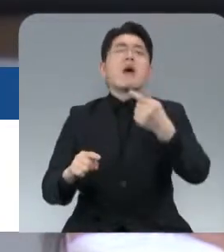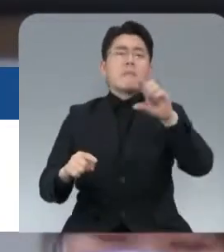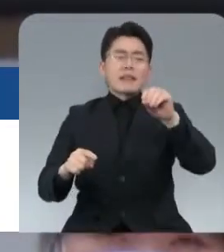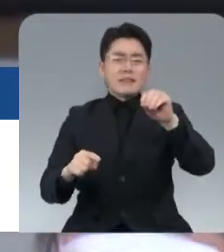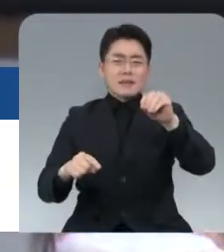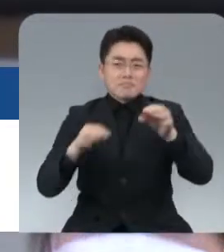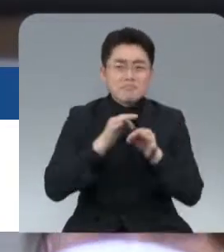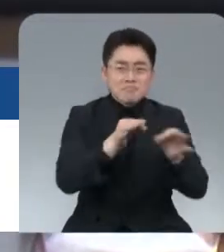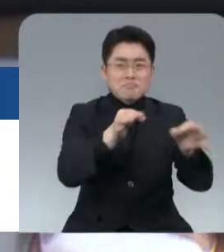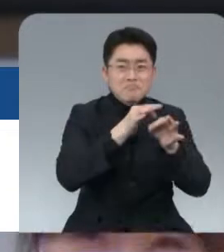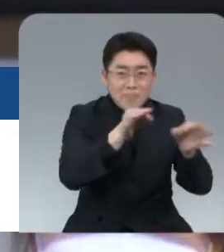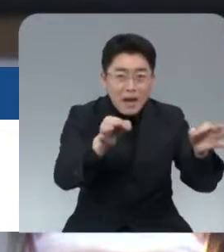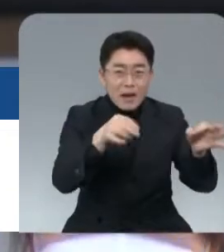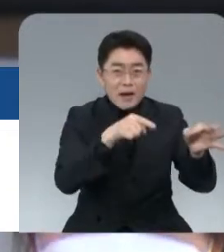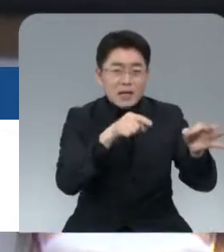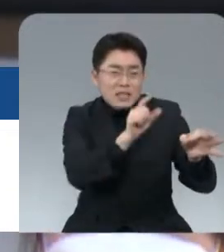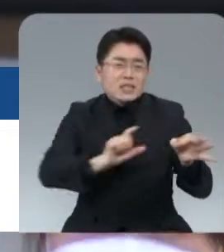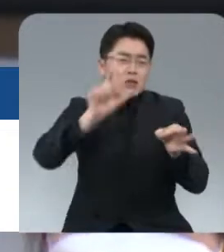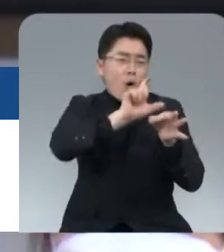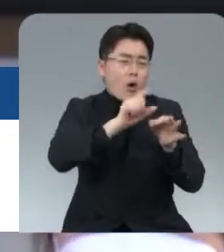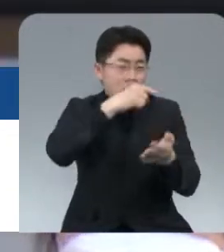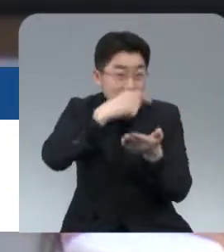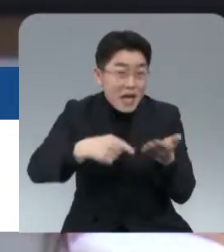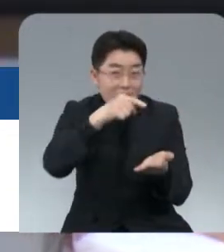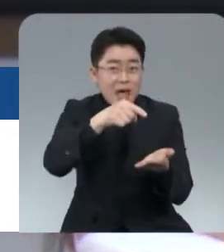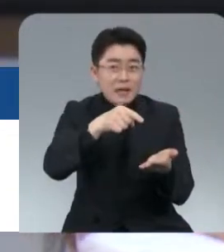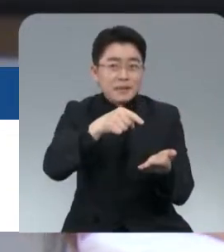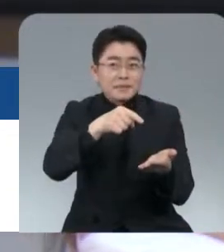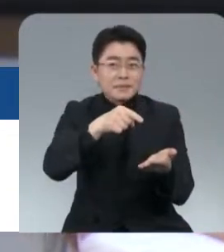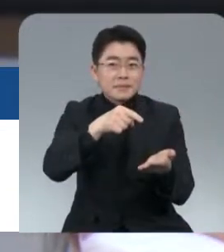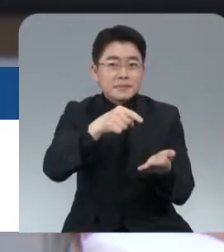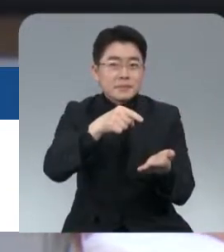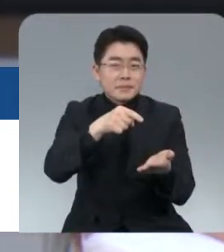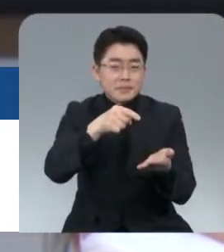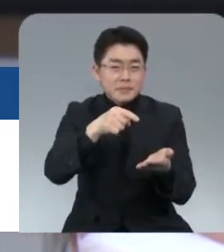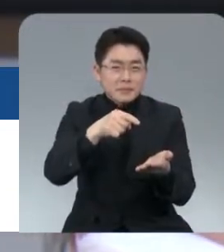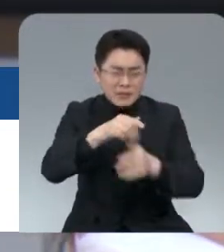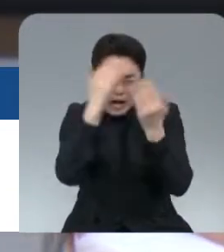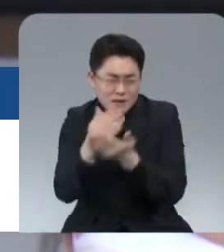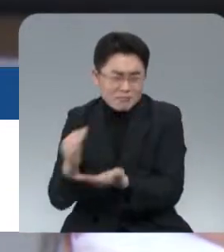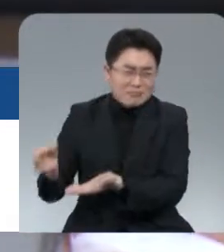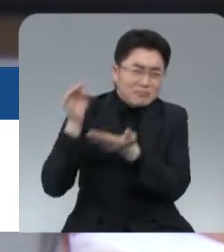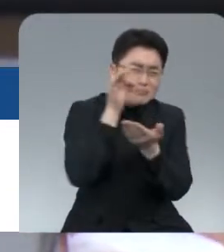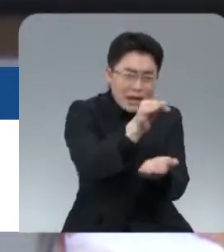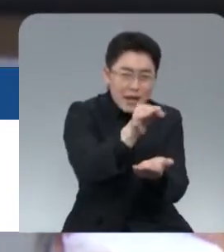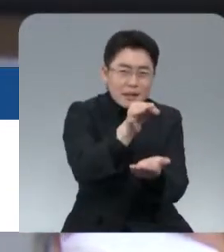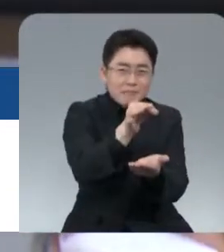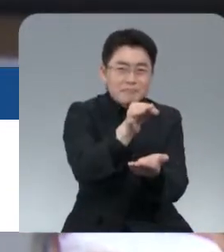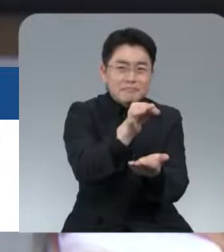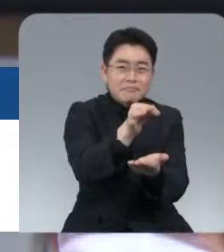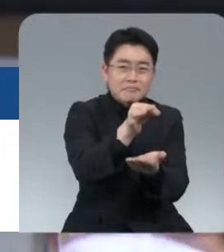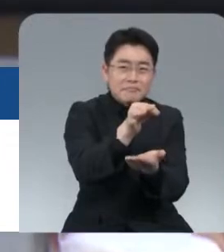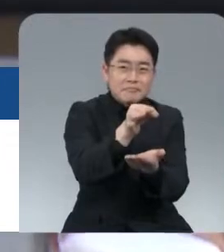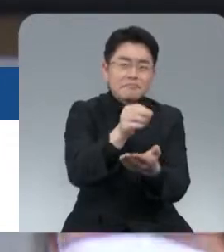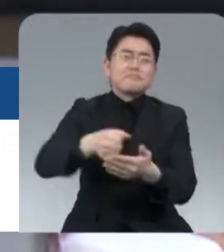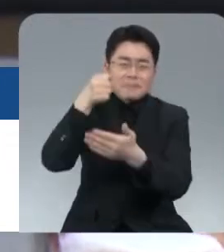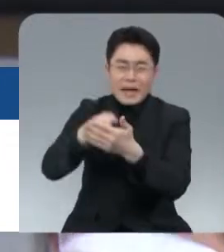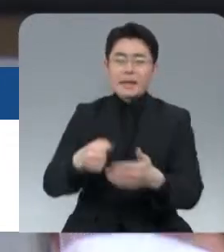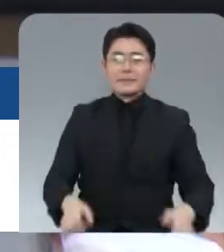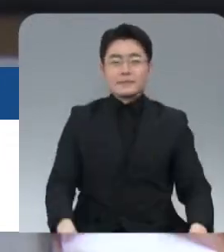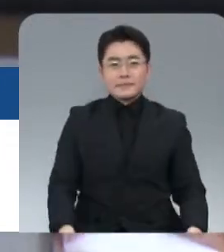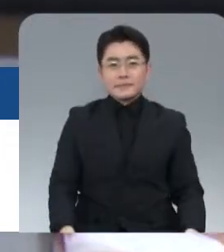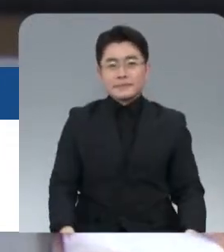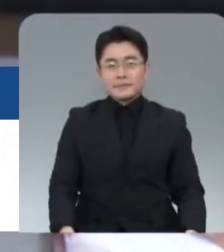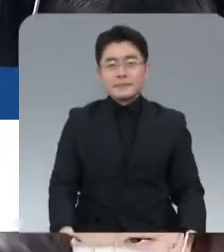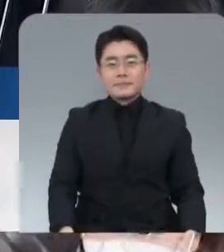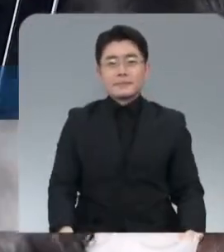기초지원금이 나가고 거기에 더해서 실질 손해를 보상해 드려야 한다는 당론을 확고하게